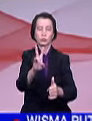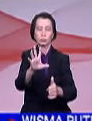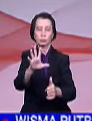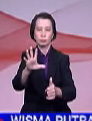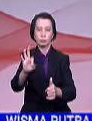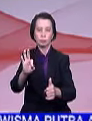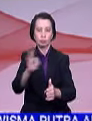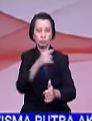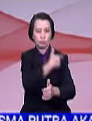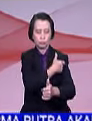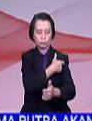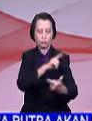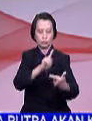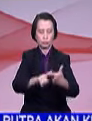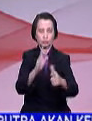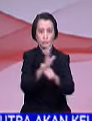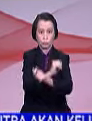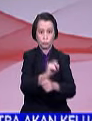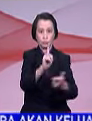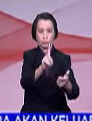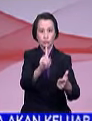143,797 dos, diikuti Sarawak